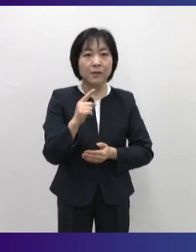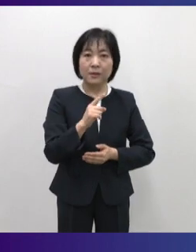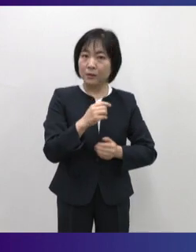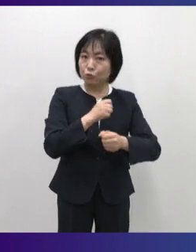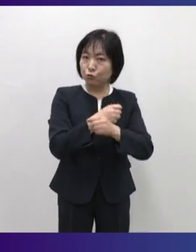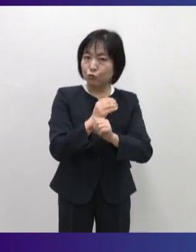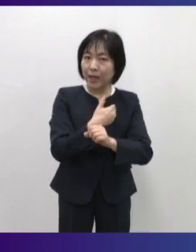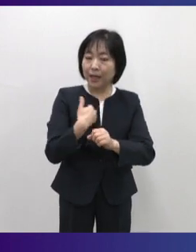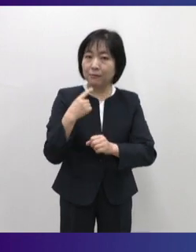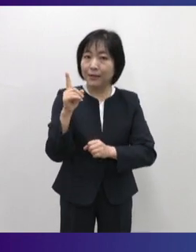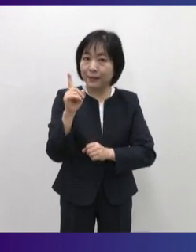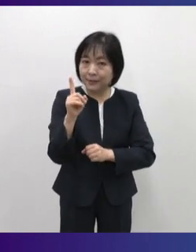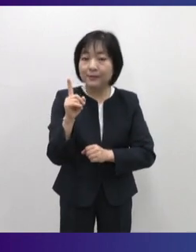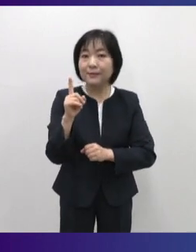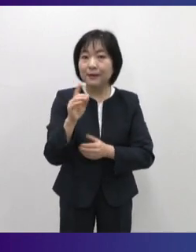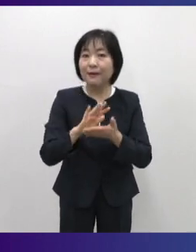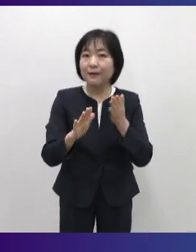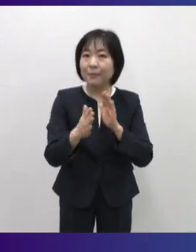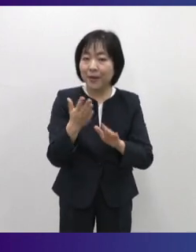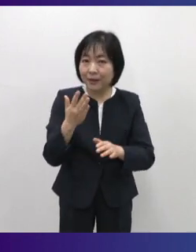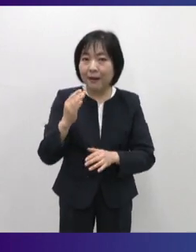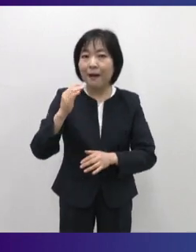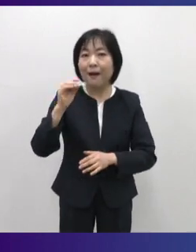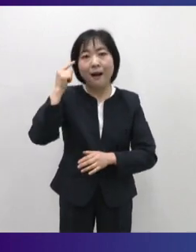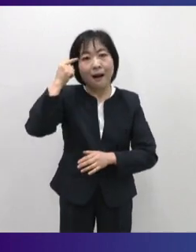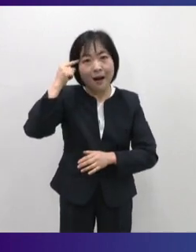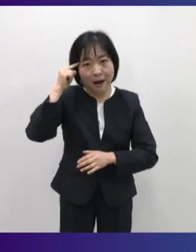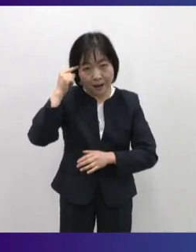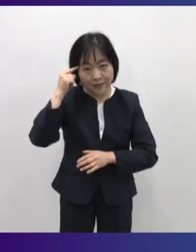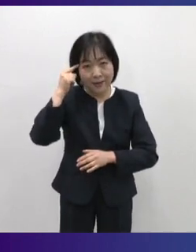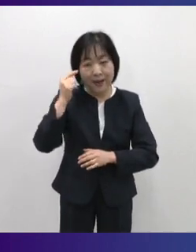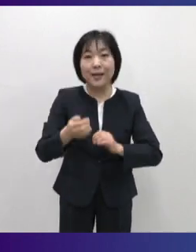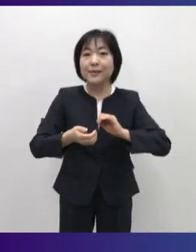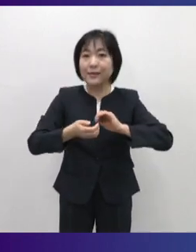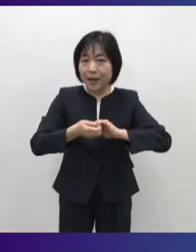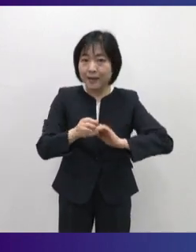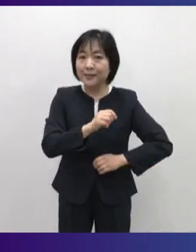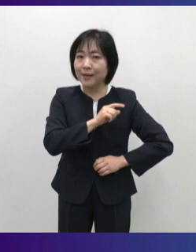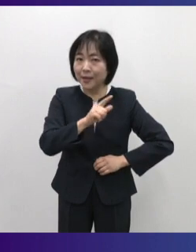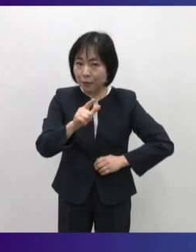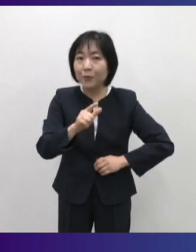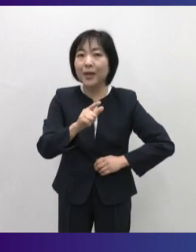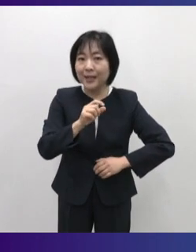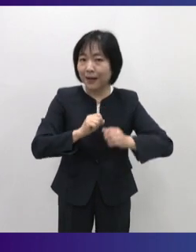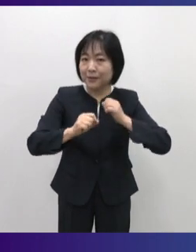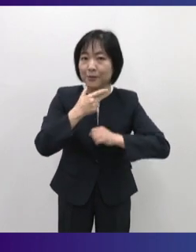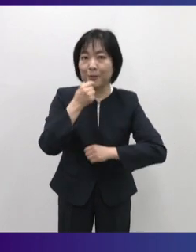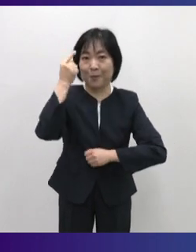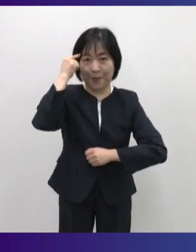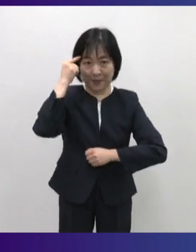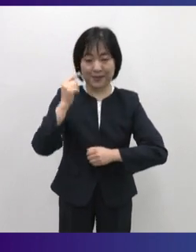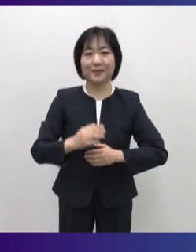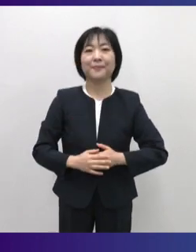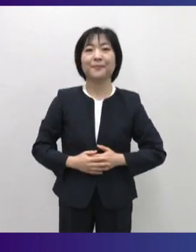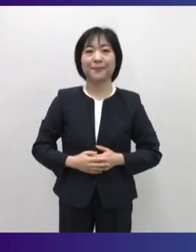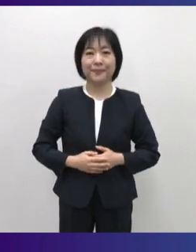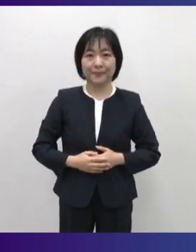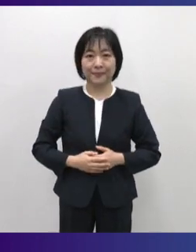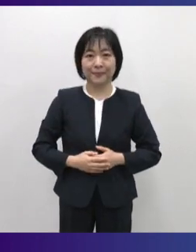ことができるのかなということを改めてもう一回振り返っていただいて、ぜひチャレンジしていただきたいと思います。